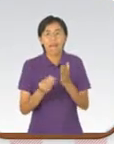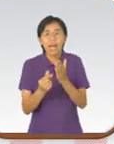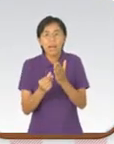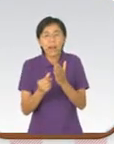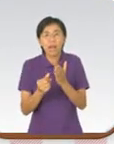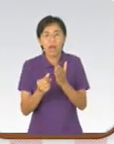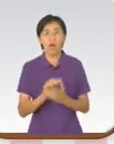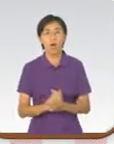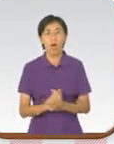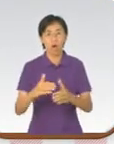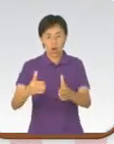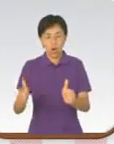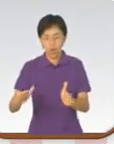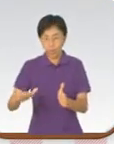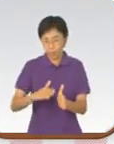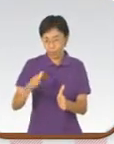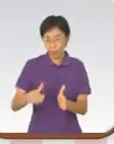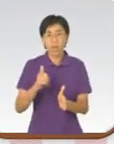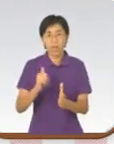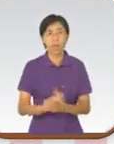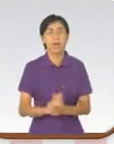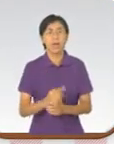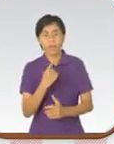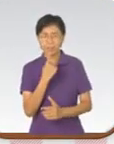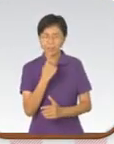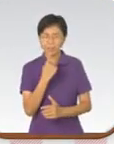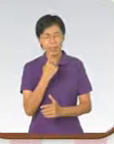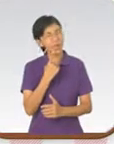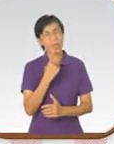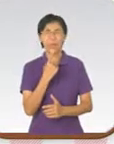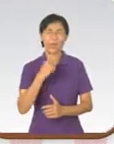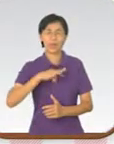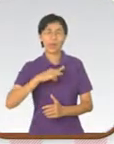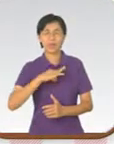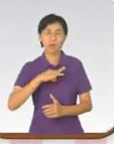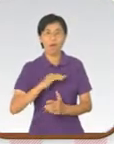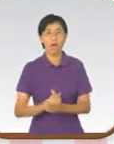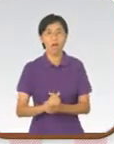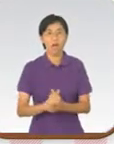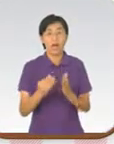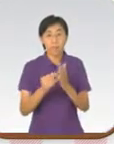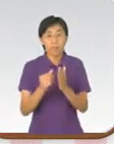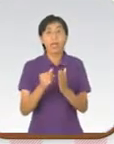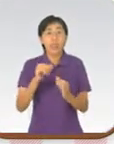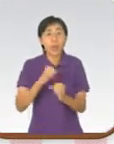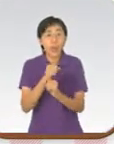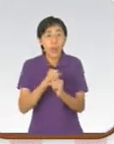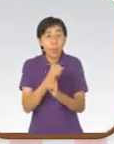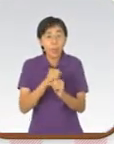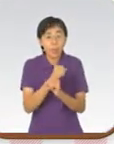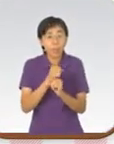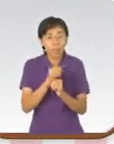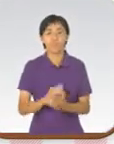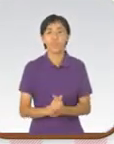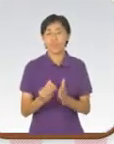พืชจะอยู่ตัวได้ดีกว่าแต่ว่าไม่รสชาติไม่ธรรมชาติเท่านะคะแต่ว่าที่เป็นไขมันนมเนี่ยนะคะถ้าเ